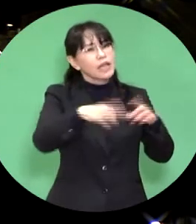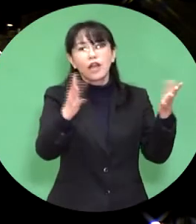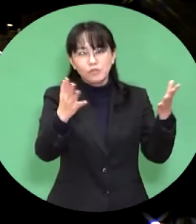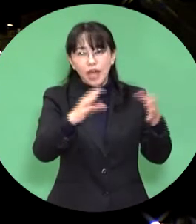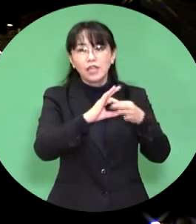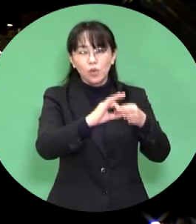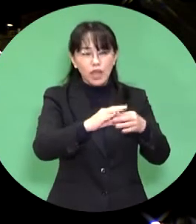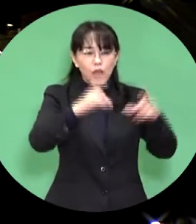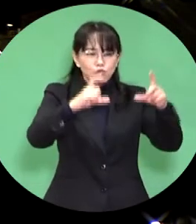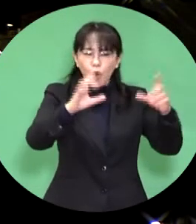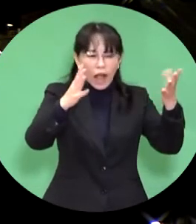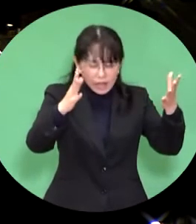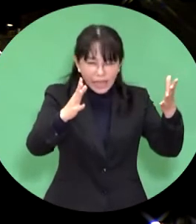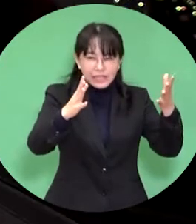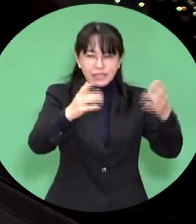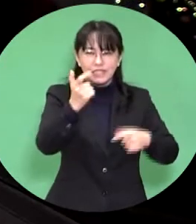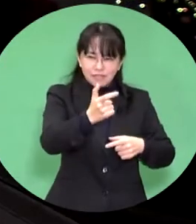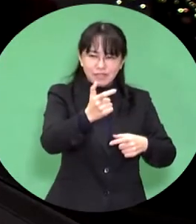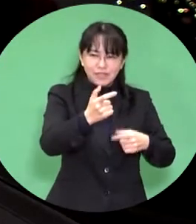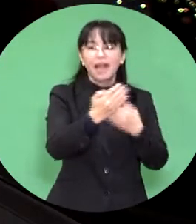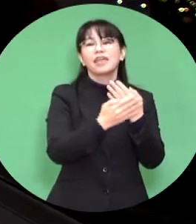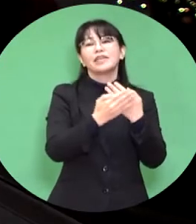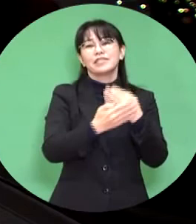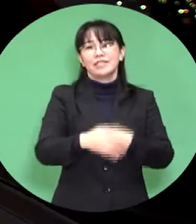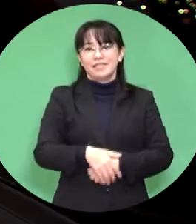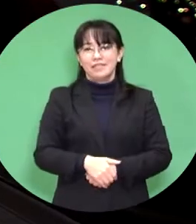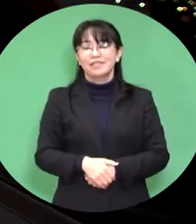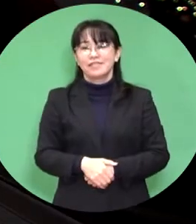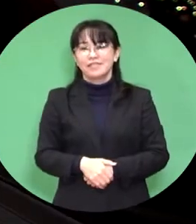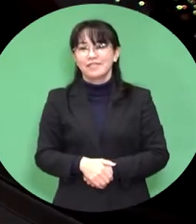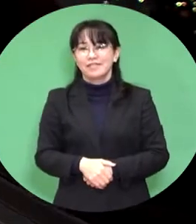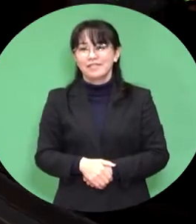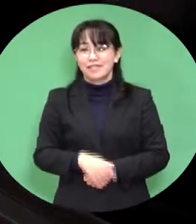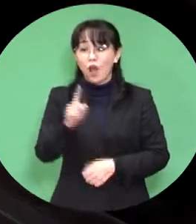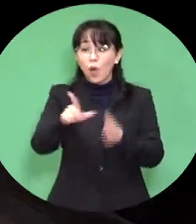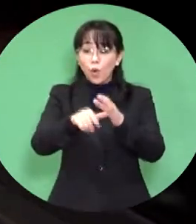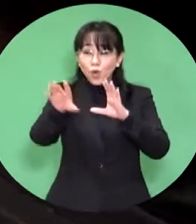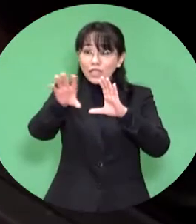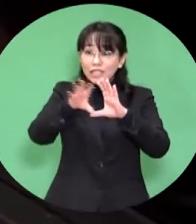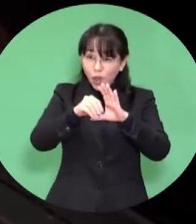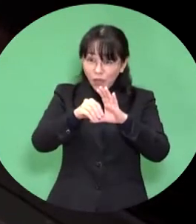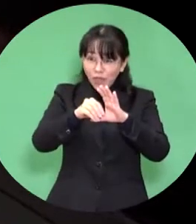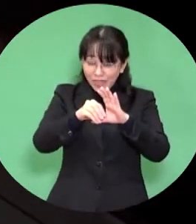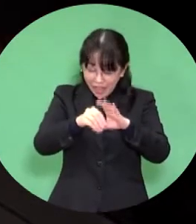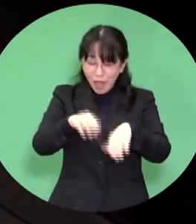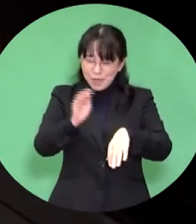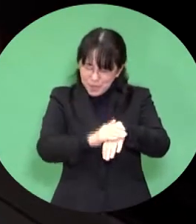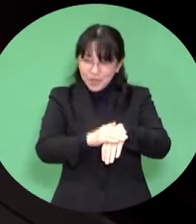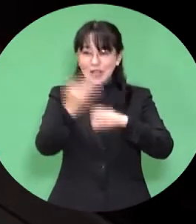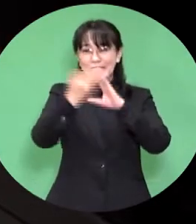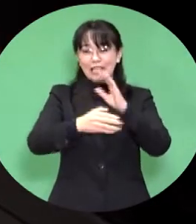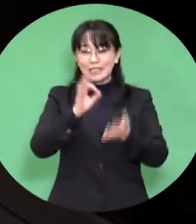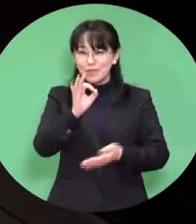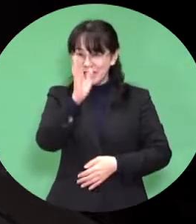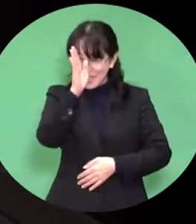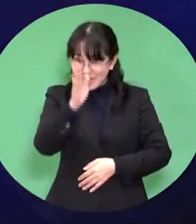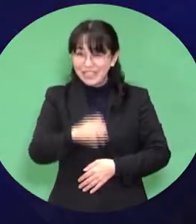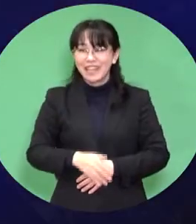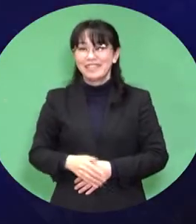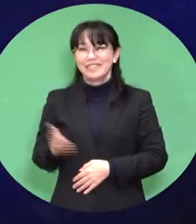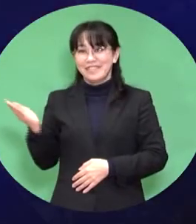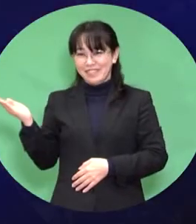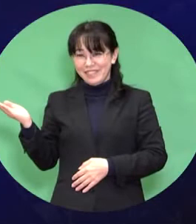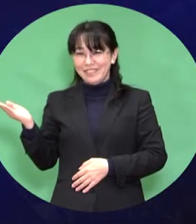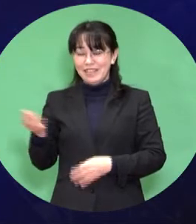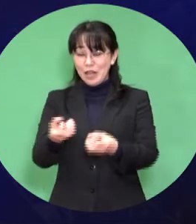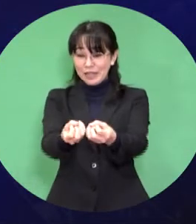定するっていうのが大事。 それではこの日撮影した渾身の一枚ご覧ください。